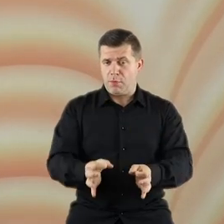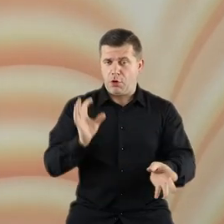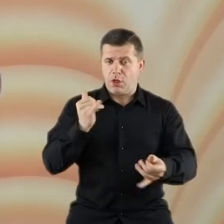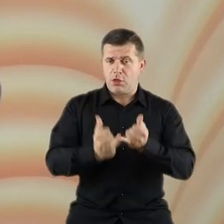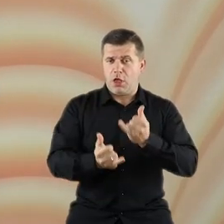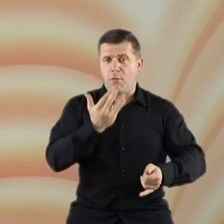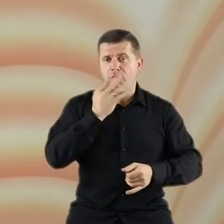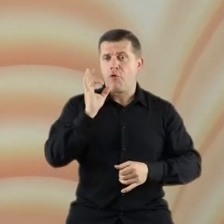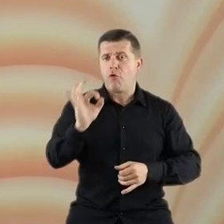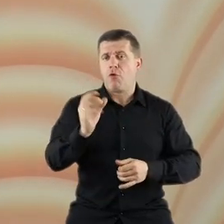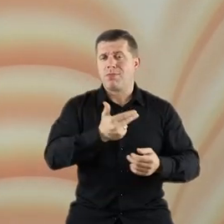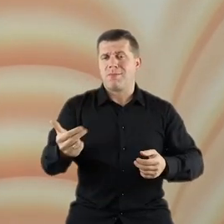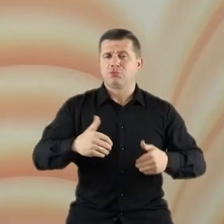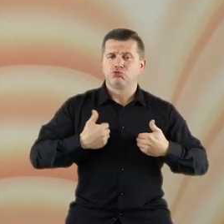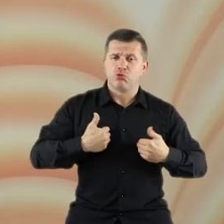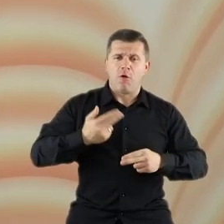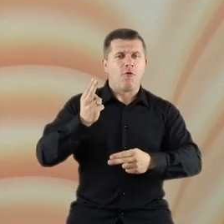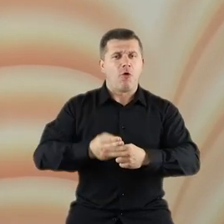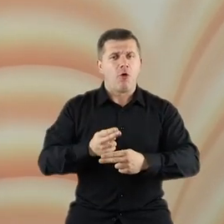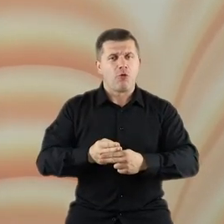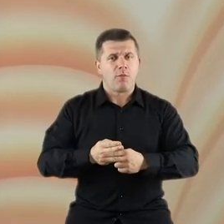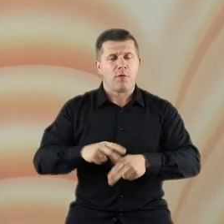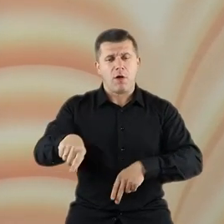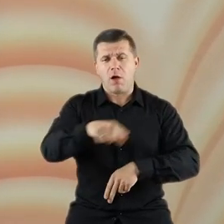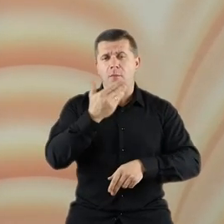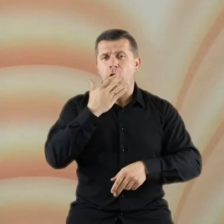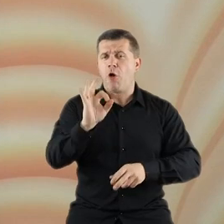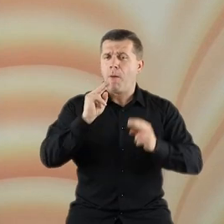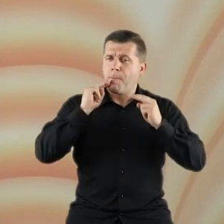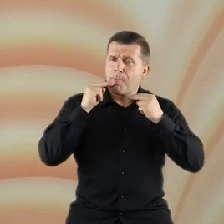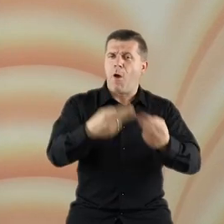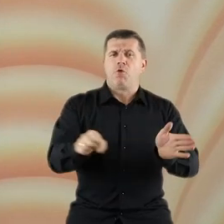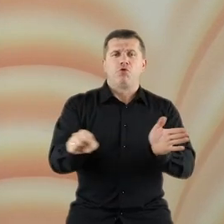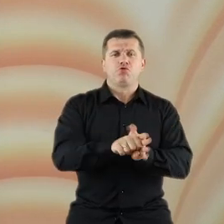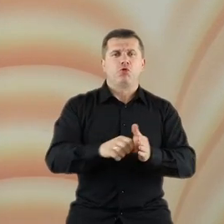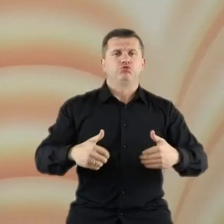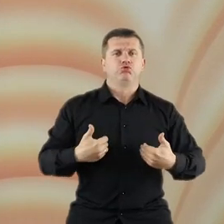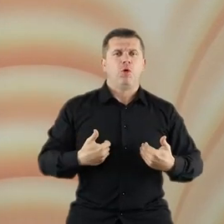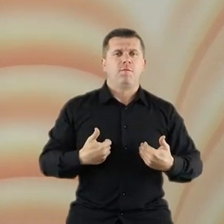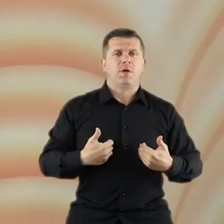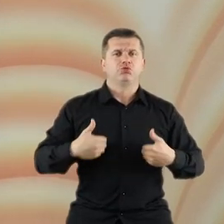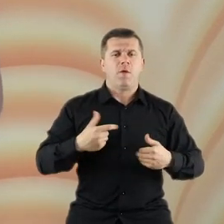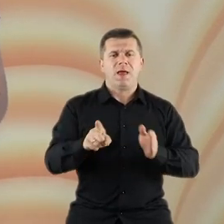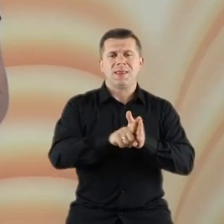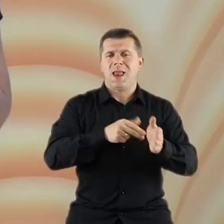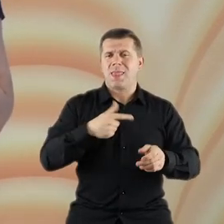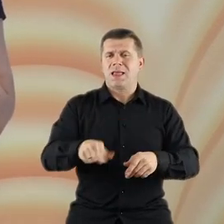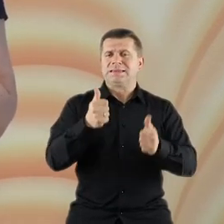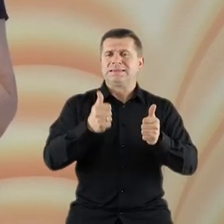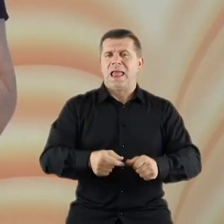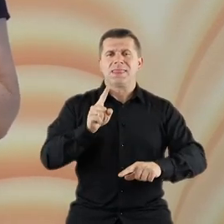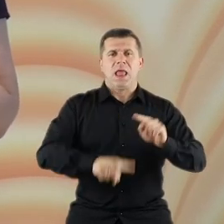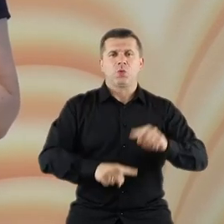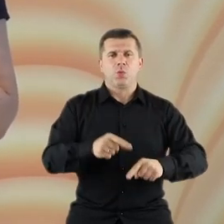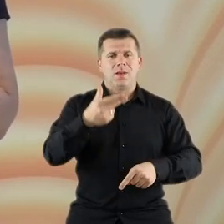pory jeśli mówimy o zdrowie i o chorobie to mówimy o powrocie do zdrowia czyli zdrowi jest dla nas stanem naturalnym